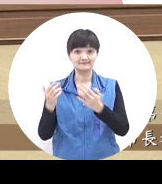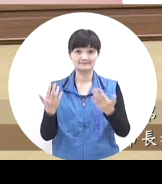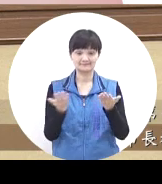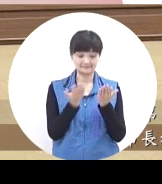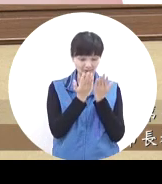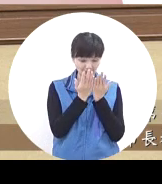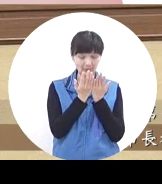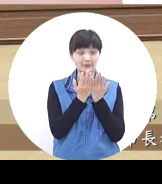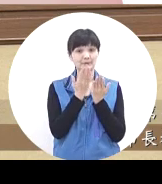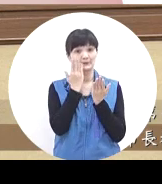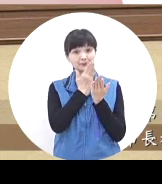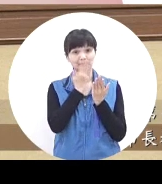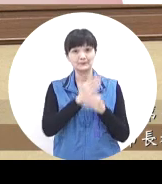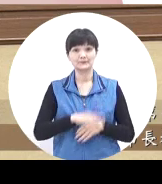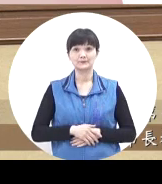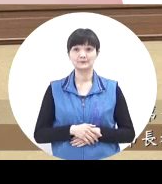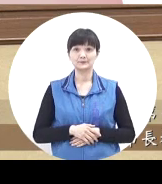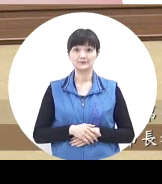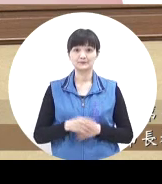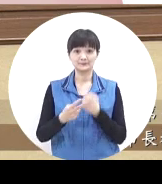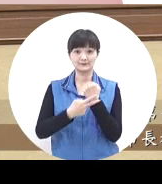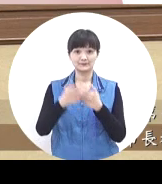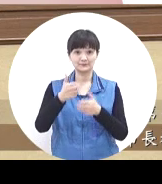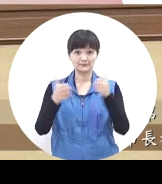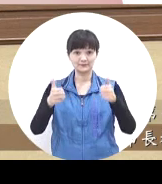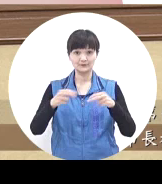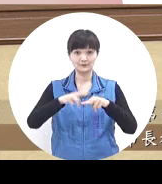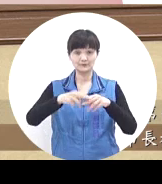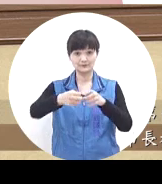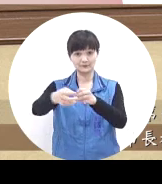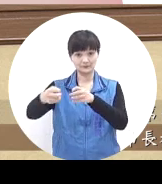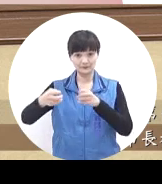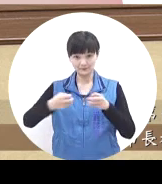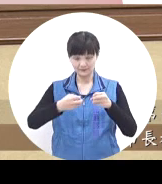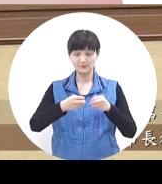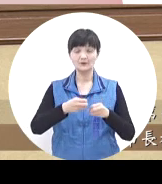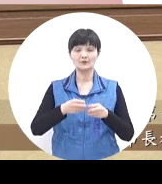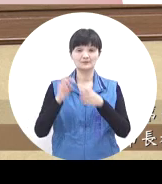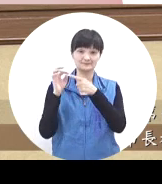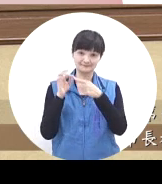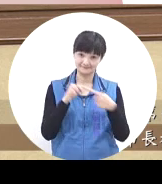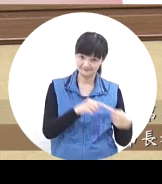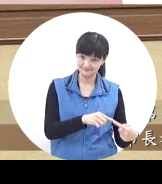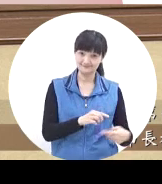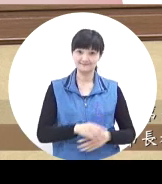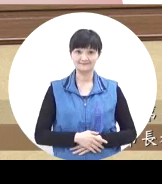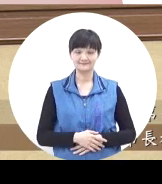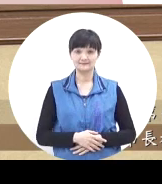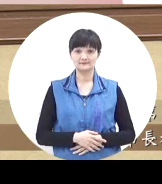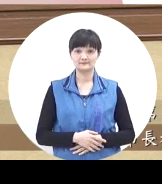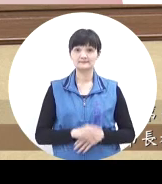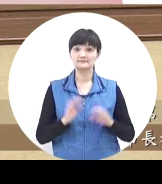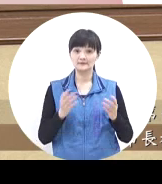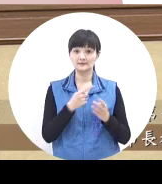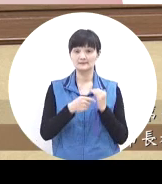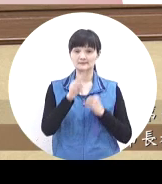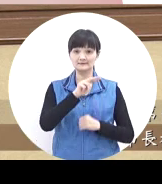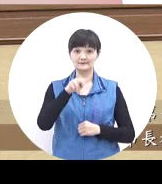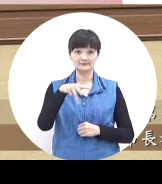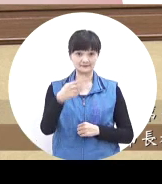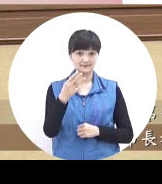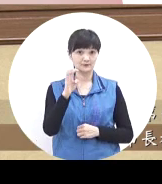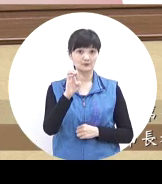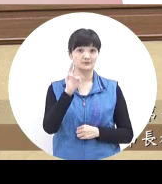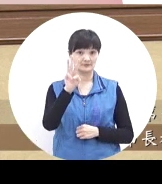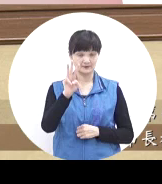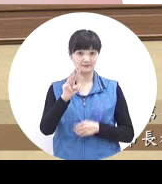我们跟里面的座谈目前一直在持续进行当中，已经列管了2393案，解